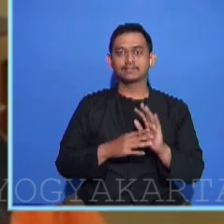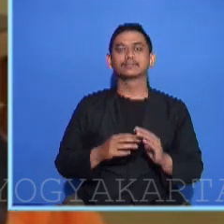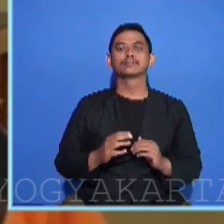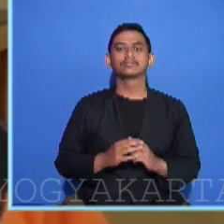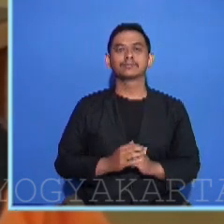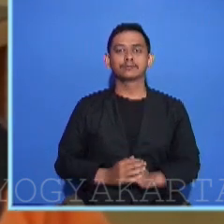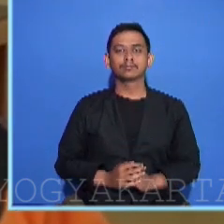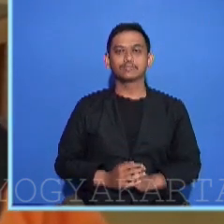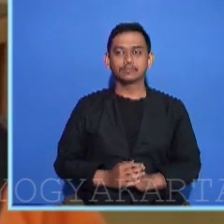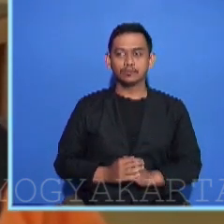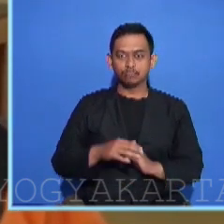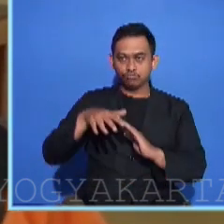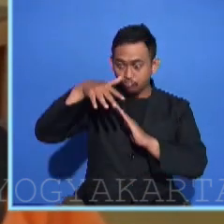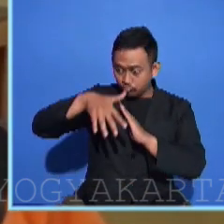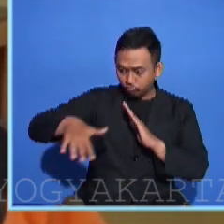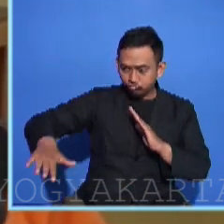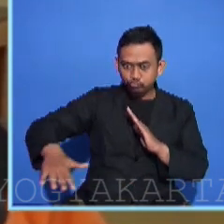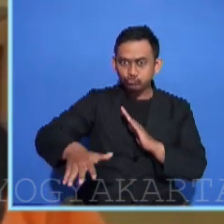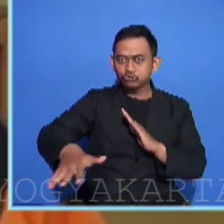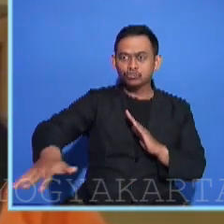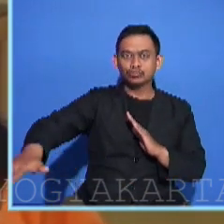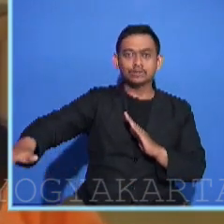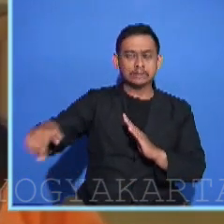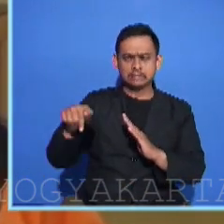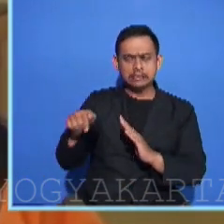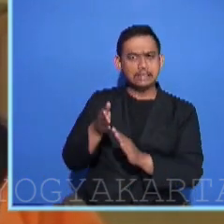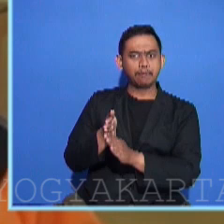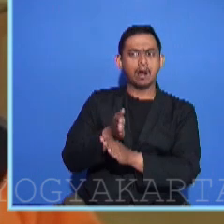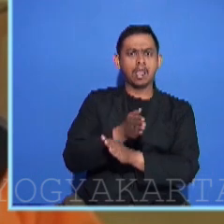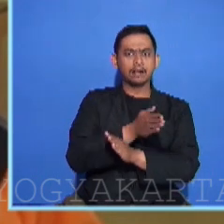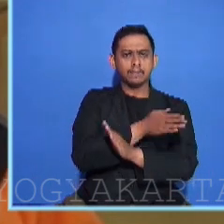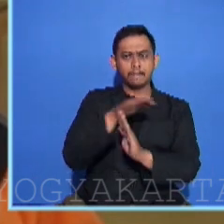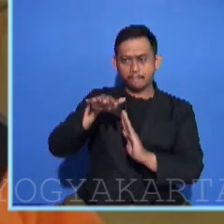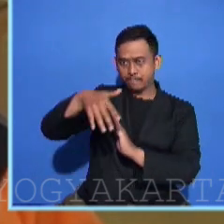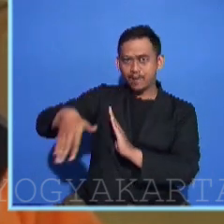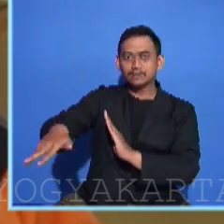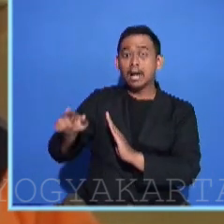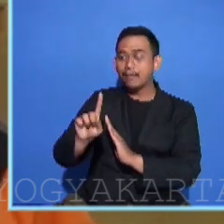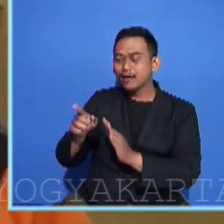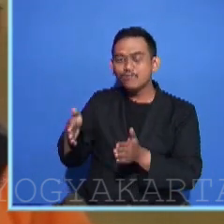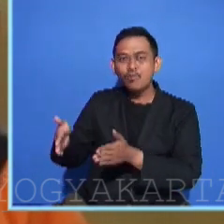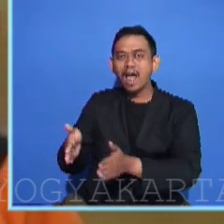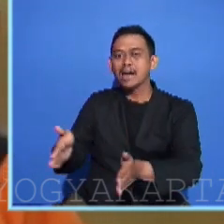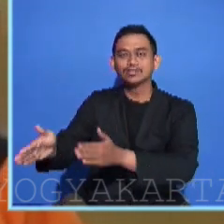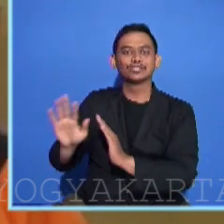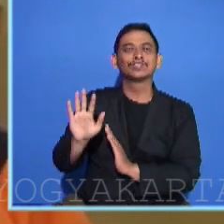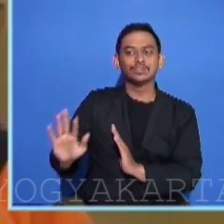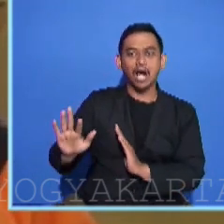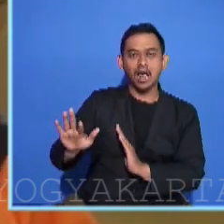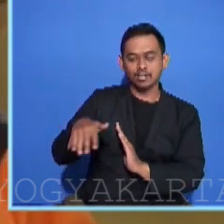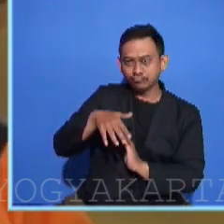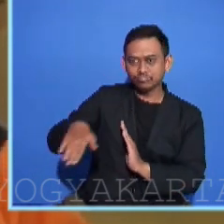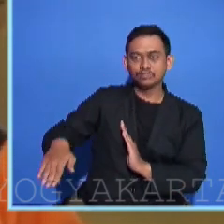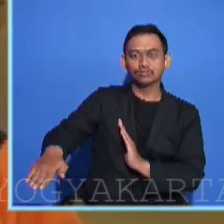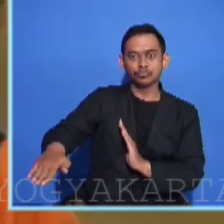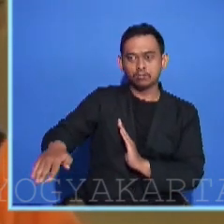angin ke arah Tenggara kalau yang sebelumnya arah angin ke barat laut mulai pagi-pagi tadi itu arah akhirnya ke Tenggara itu mengarah